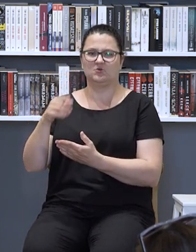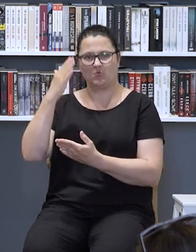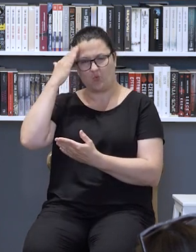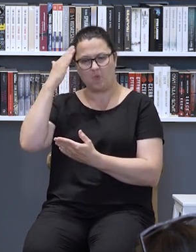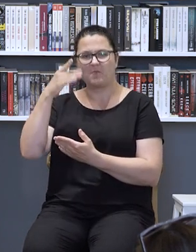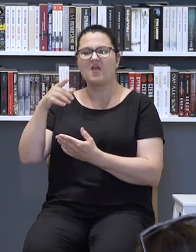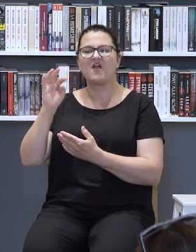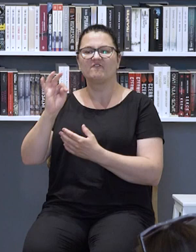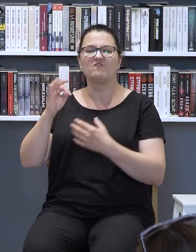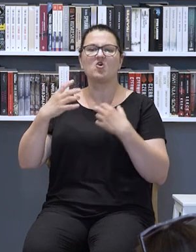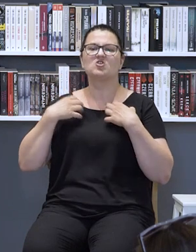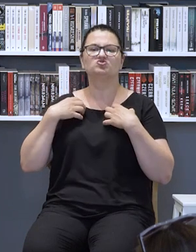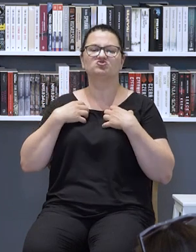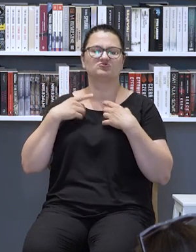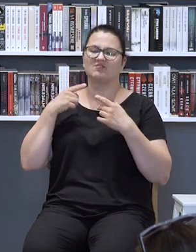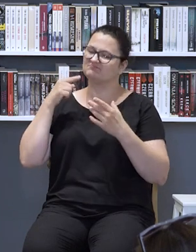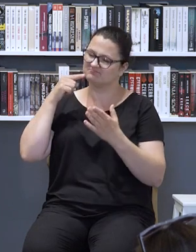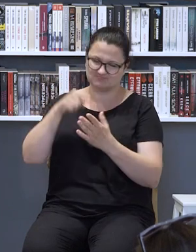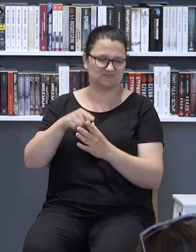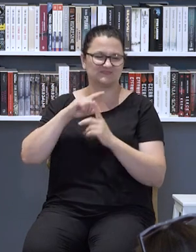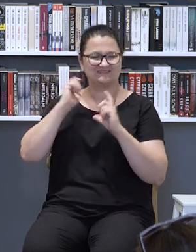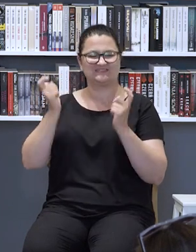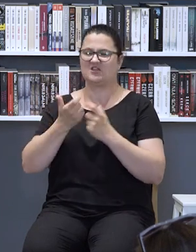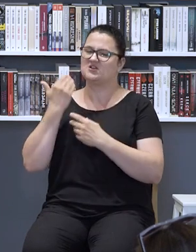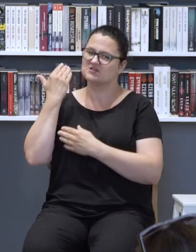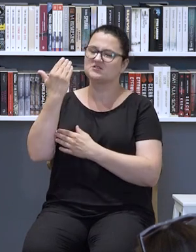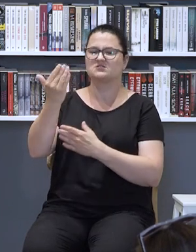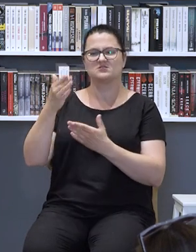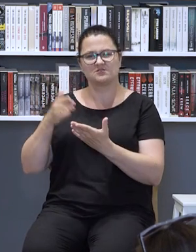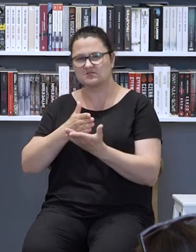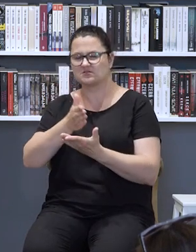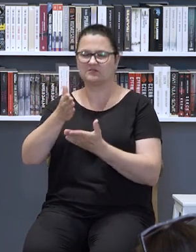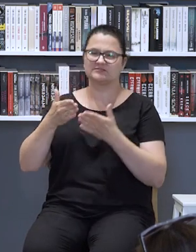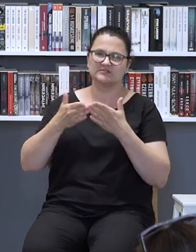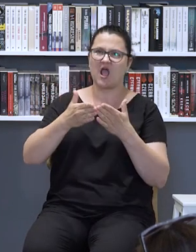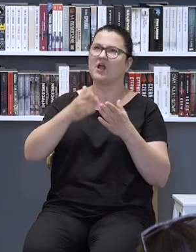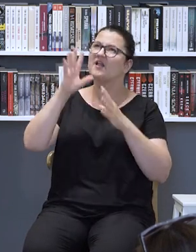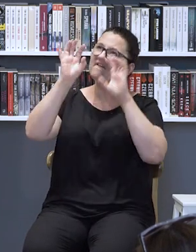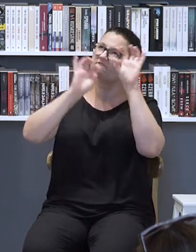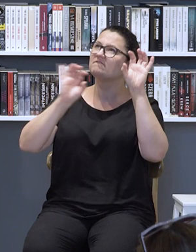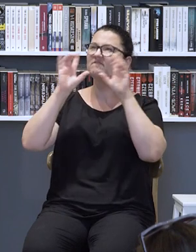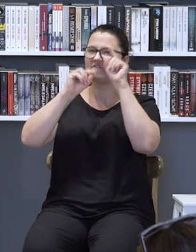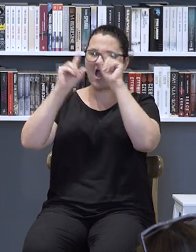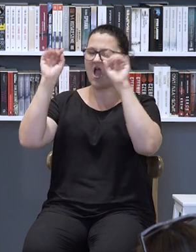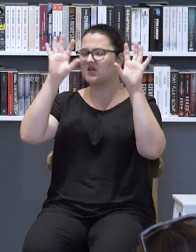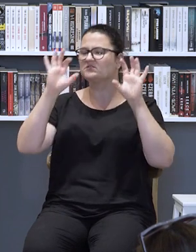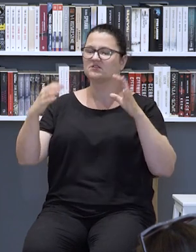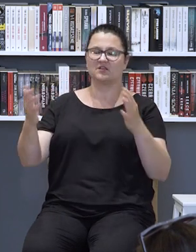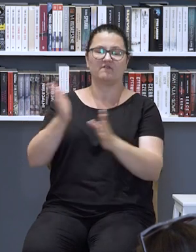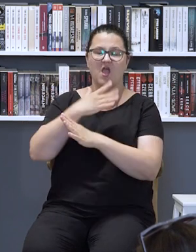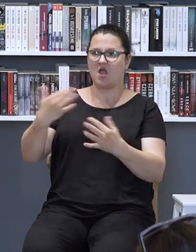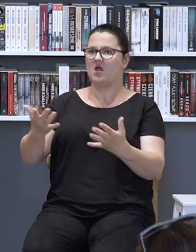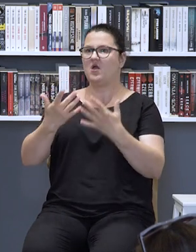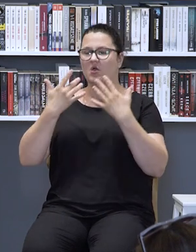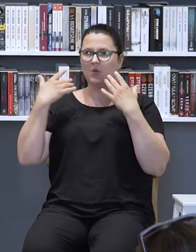było przeznaczone na to, żeby żeglować, żeby sczytywać pozycje gwiazd i czuć wiatr i